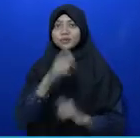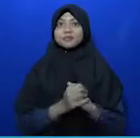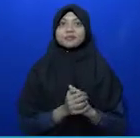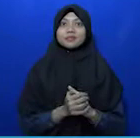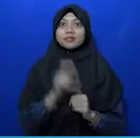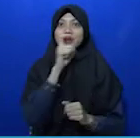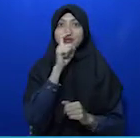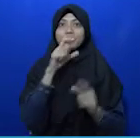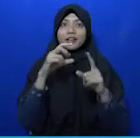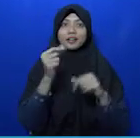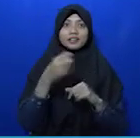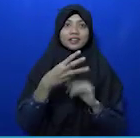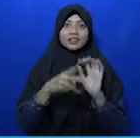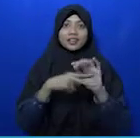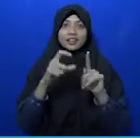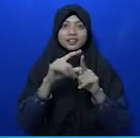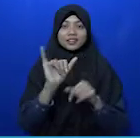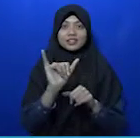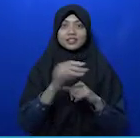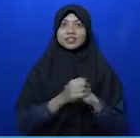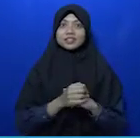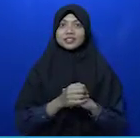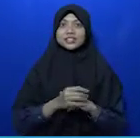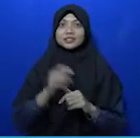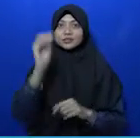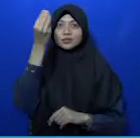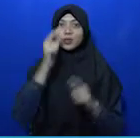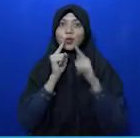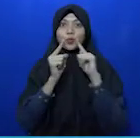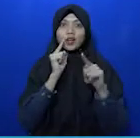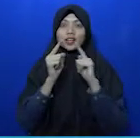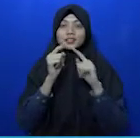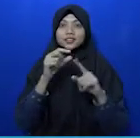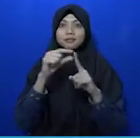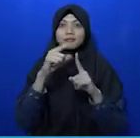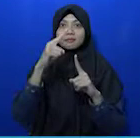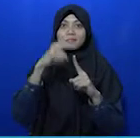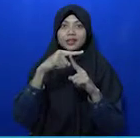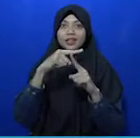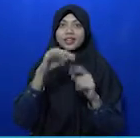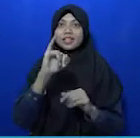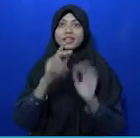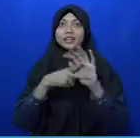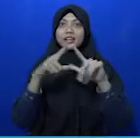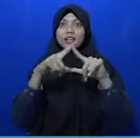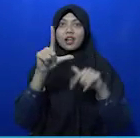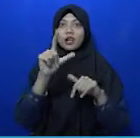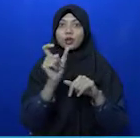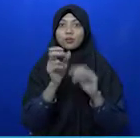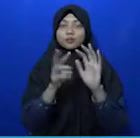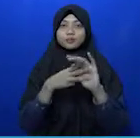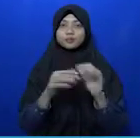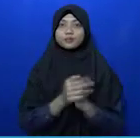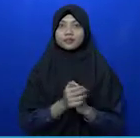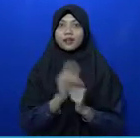Bapak Randy A. Mitular, Head of Corporate Communication and Government Relations dari PT Inalum, dan